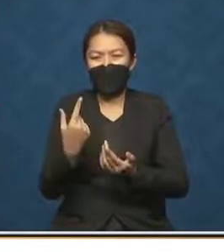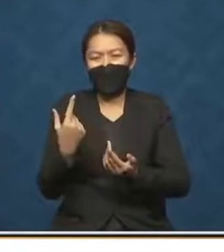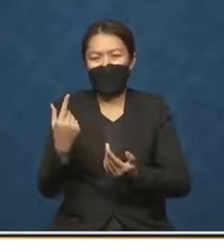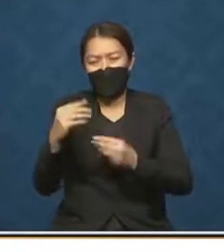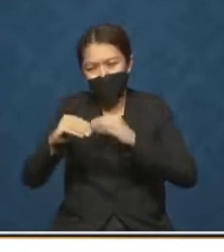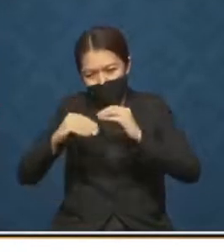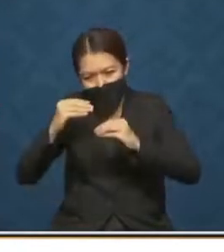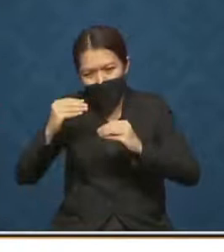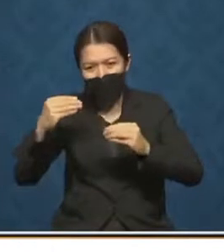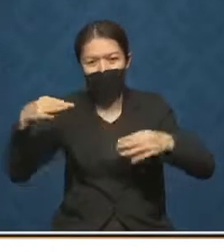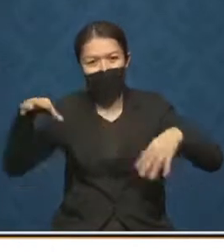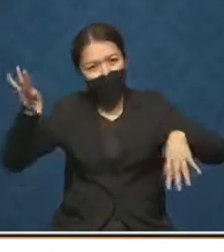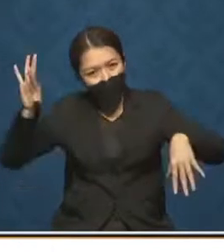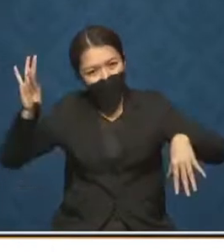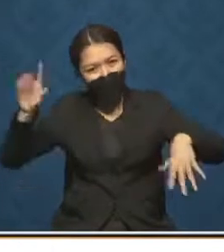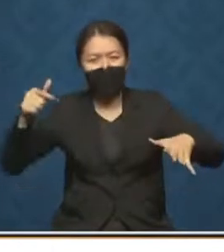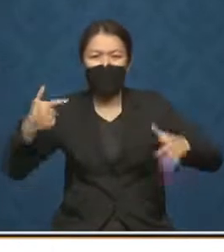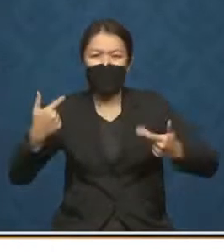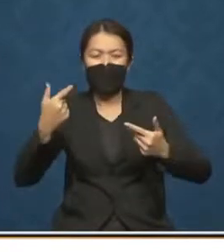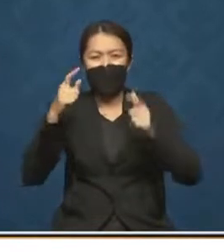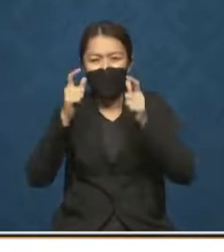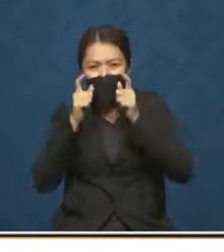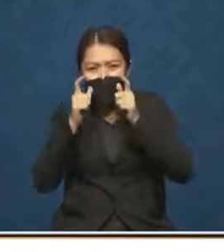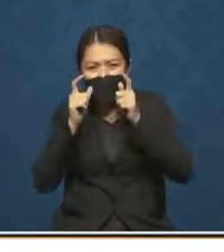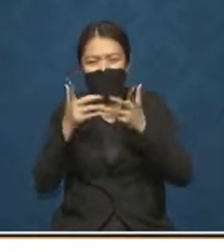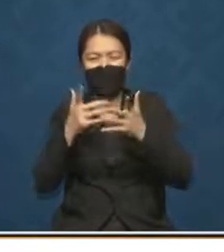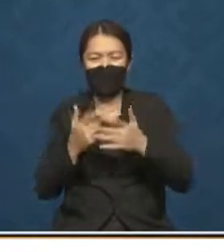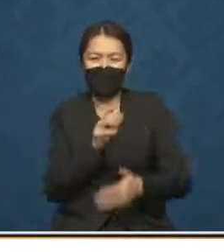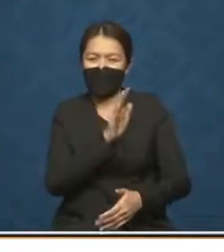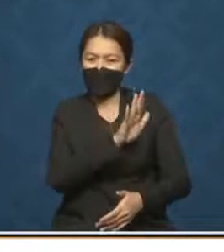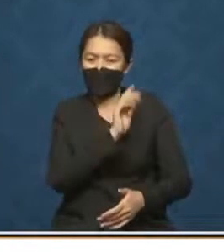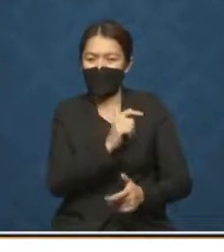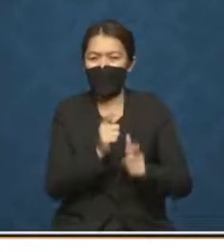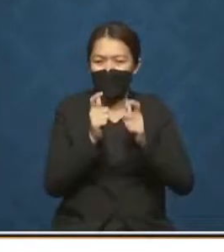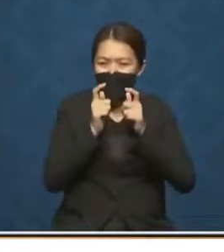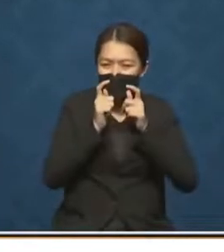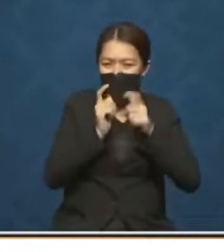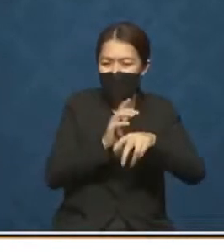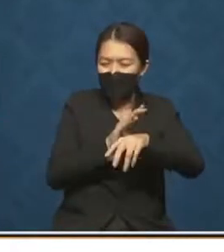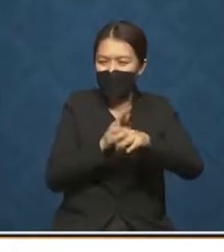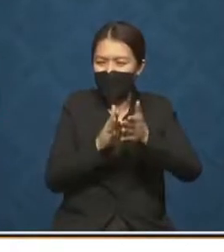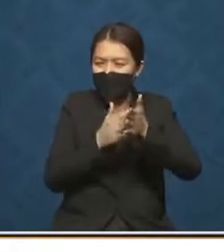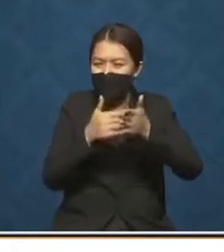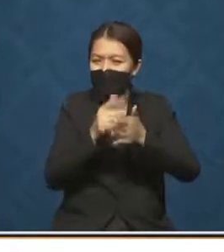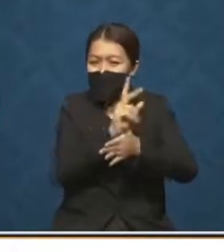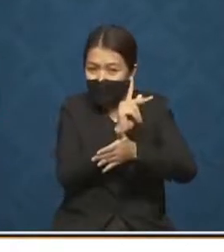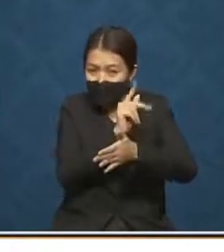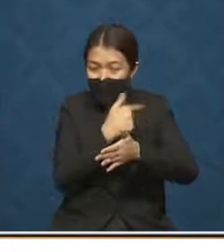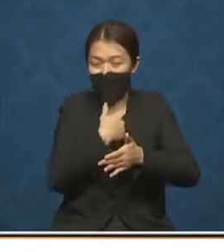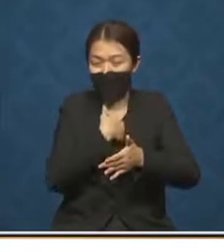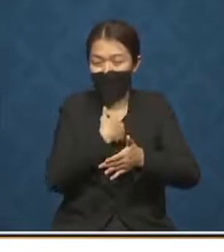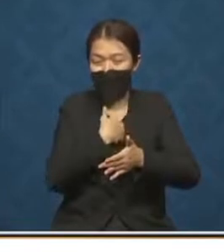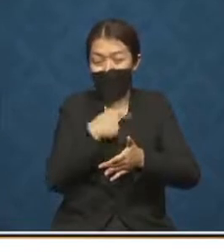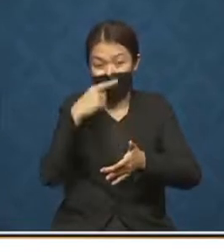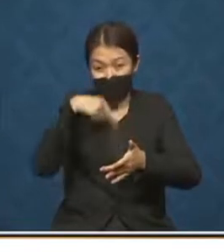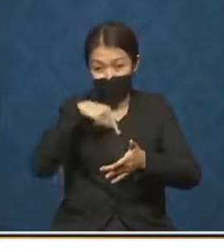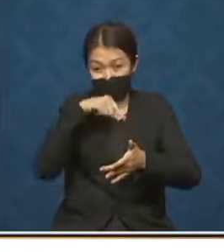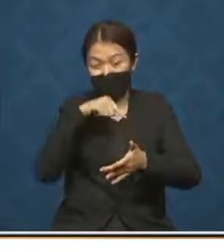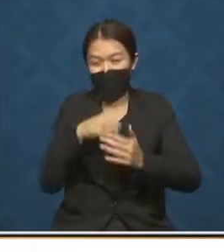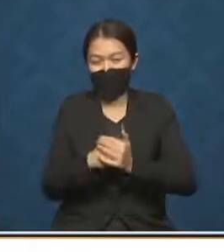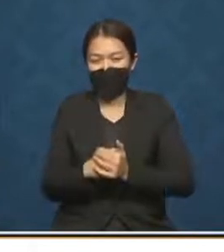พูดถงพระรัภาลามในโกกบวาท่เป็พระรกภาลามอยู่กวายพรกภาลามให้คุหมอผมมาอยู่ทดสกันแต